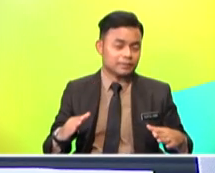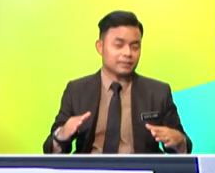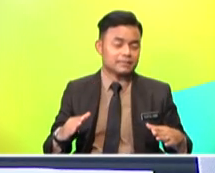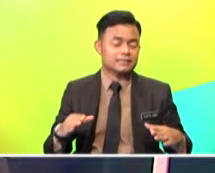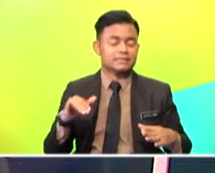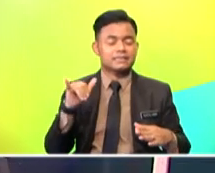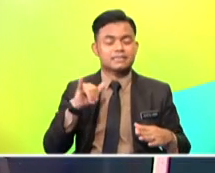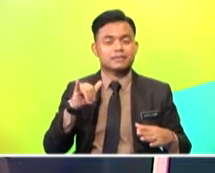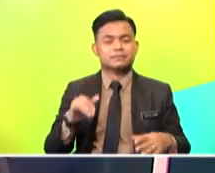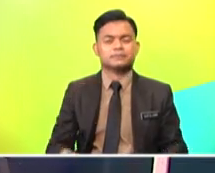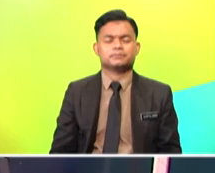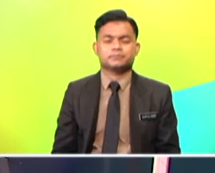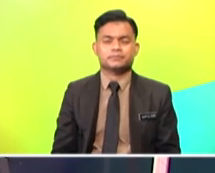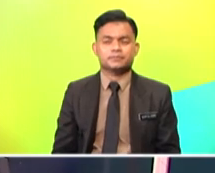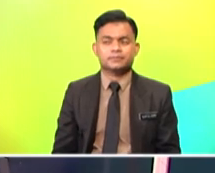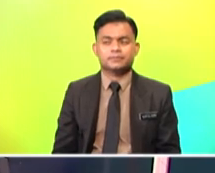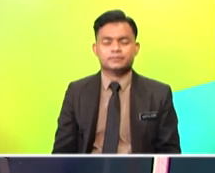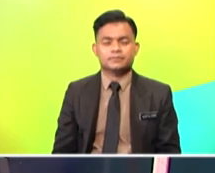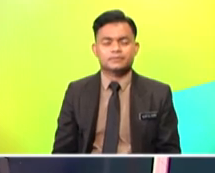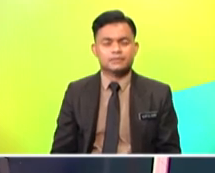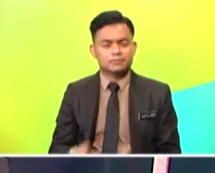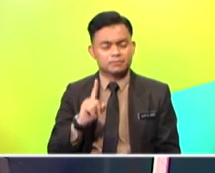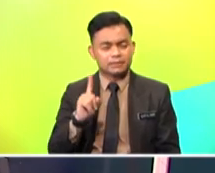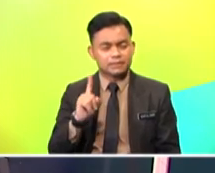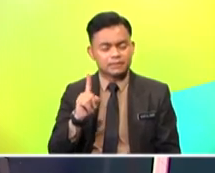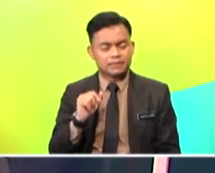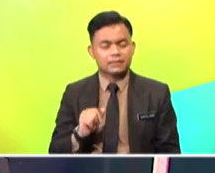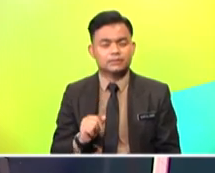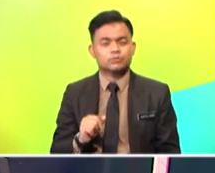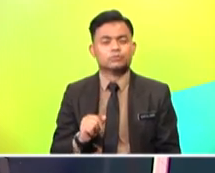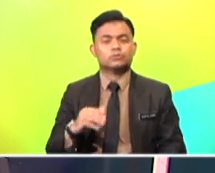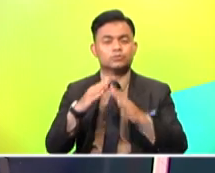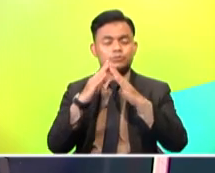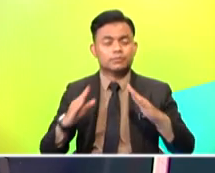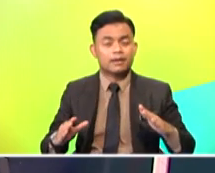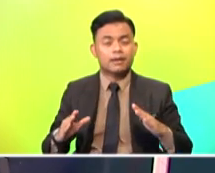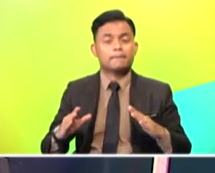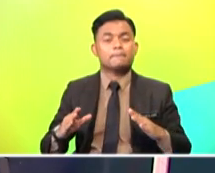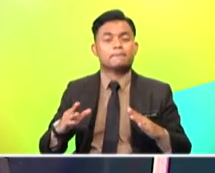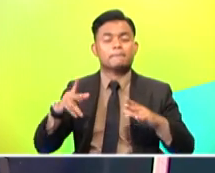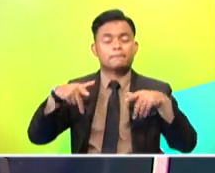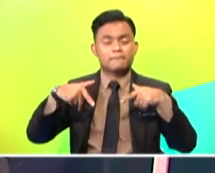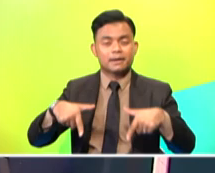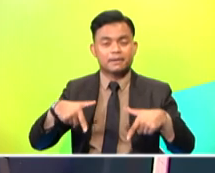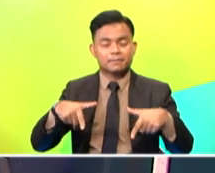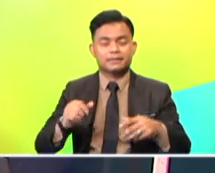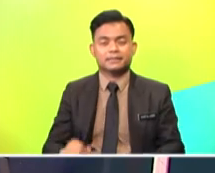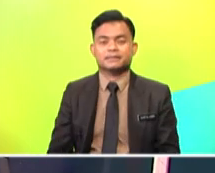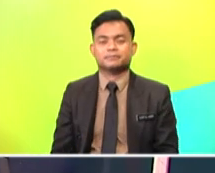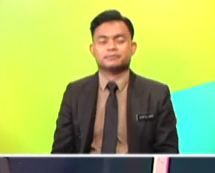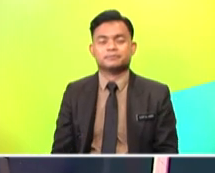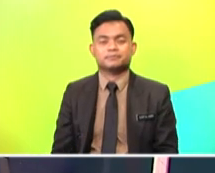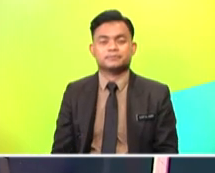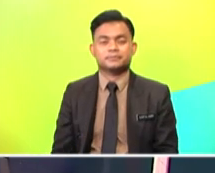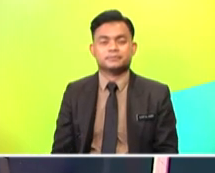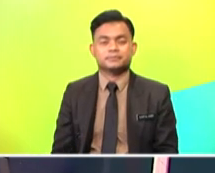dan murid-murid di rumah. Mana satu perkataan rumah papan? Okey, baik. Irfan akan cuba Cikgu.